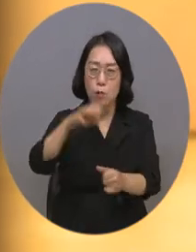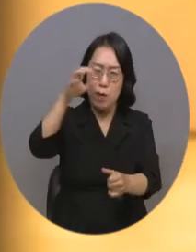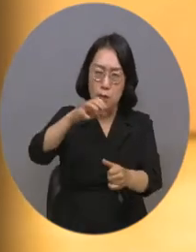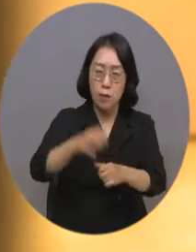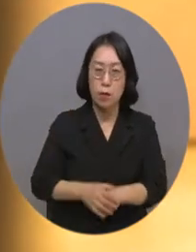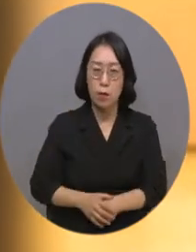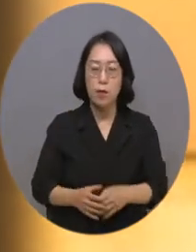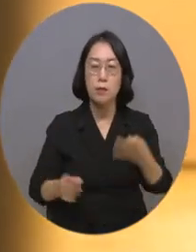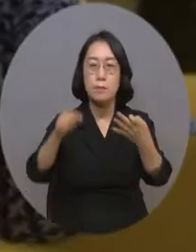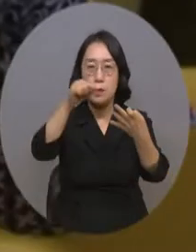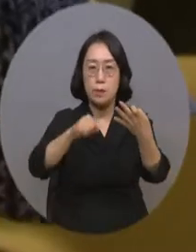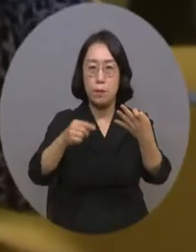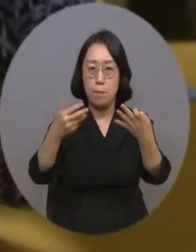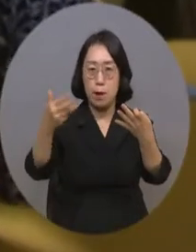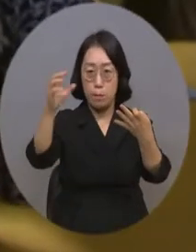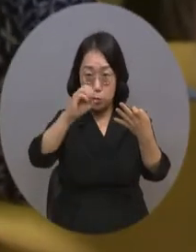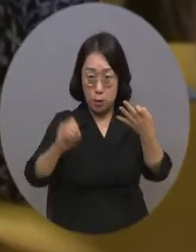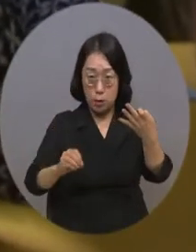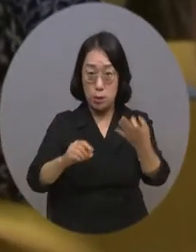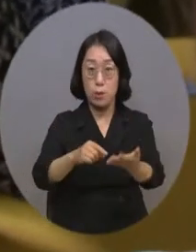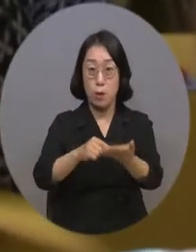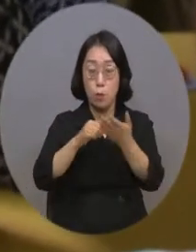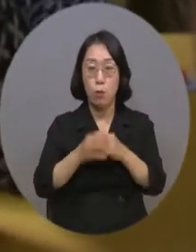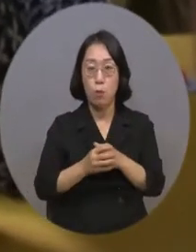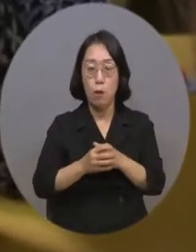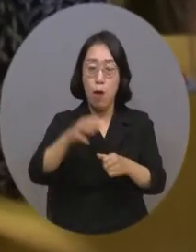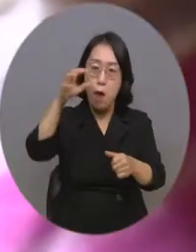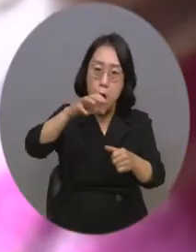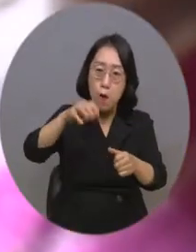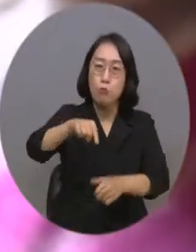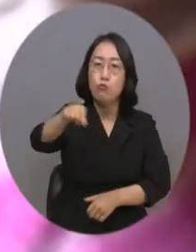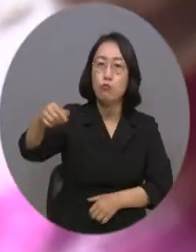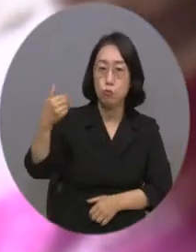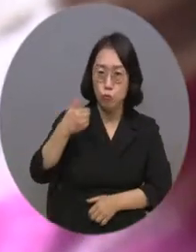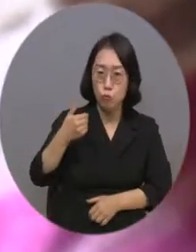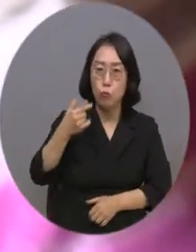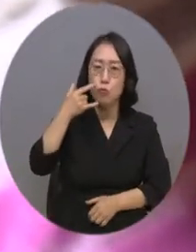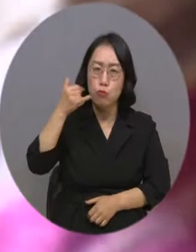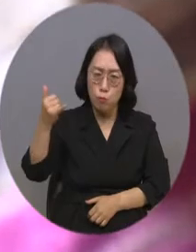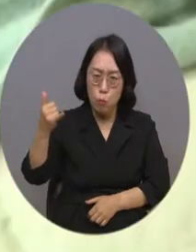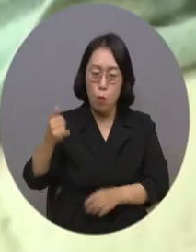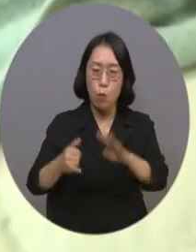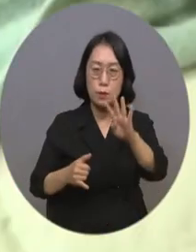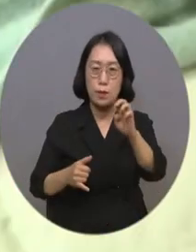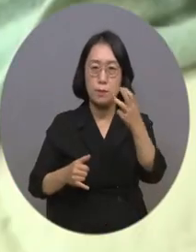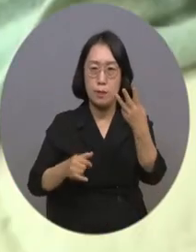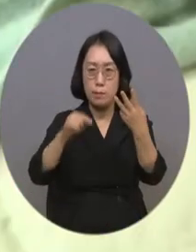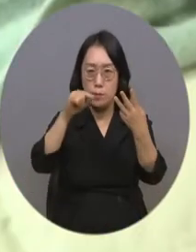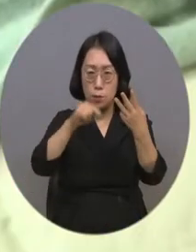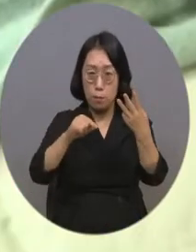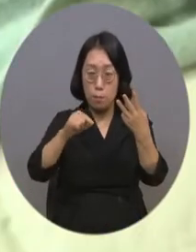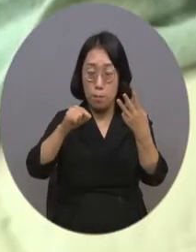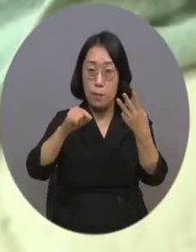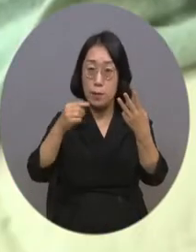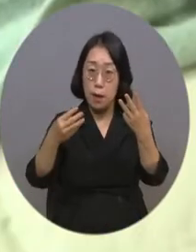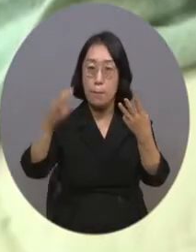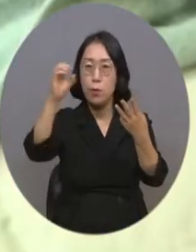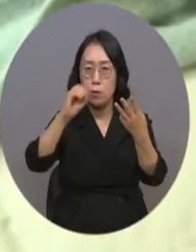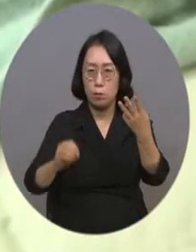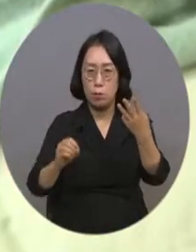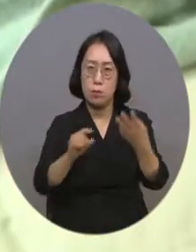전체의 14.8%로 나타났고 행위자는 부모가 43.4%로 가장